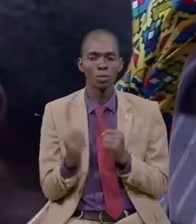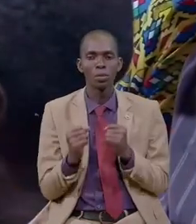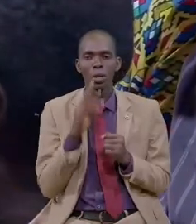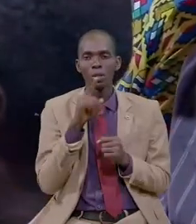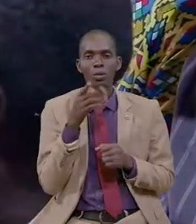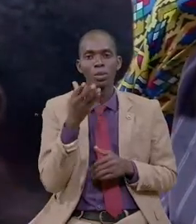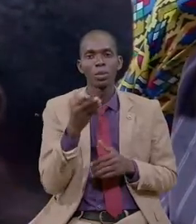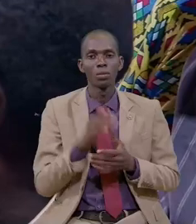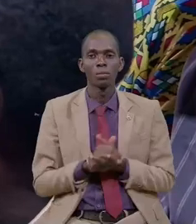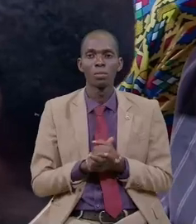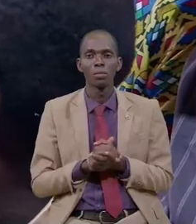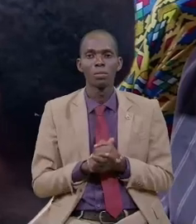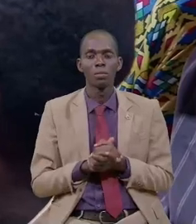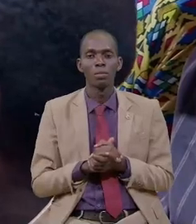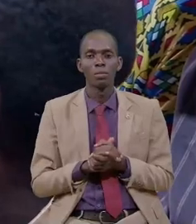es là?